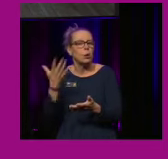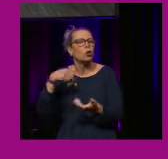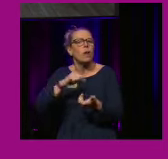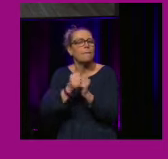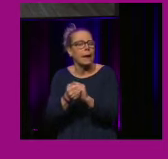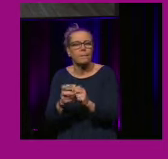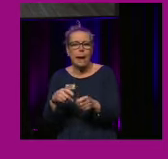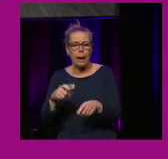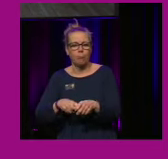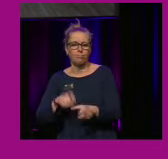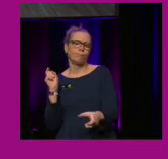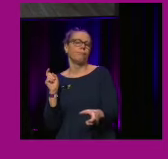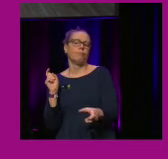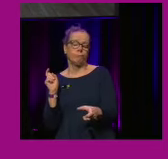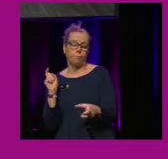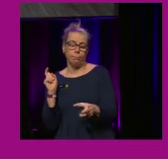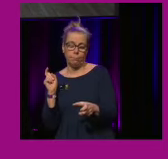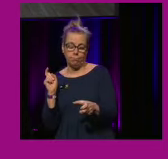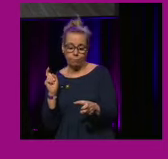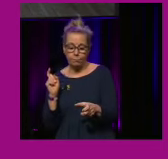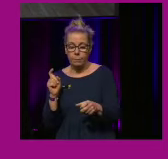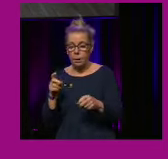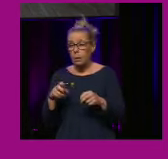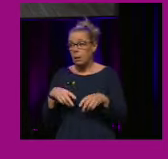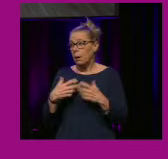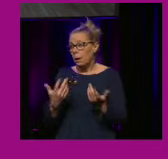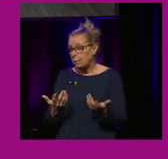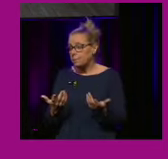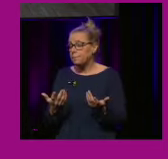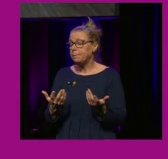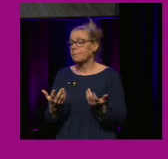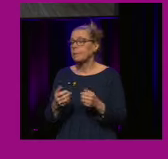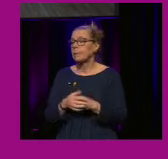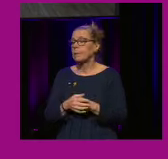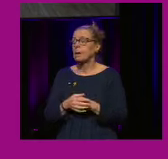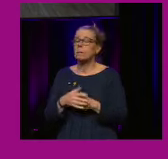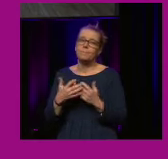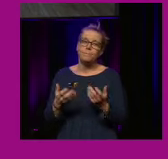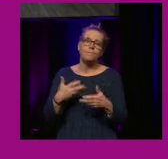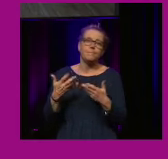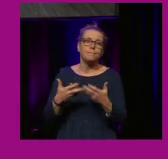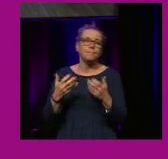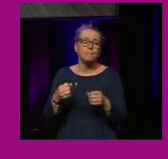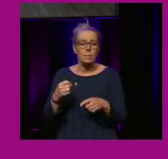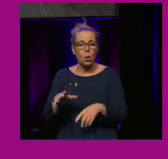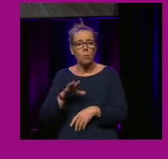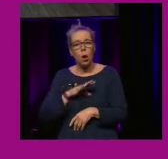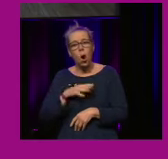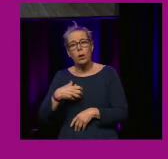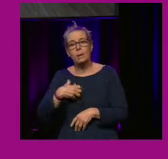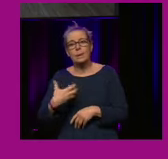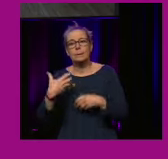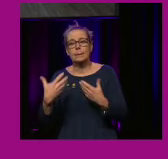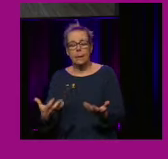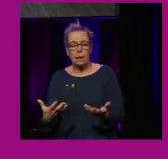på något sätt så känns det, alltså om man nu har en riksdag och hela bygger upp det med